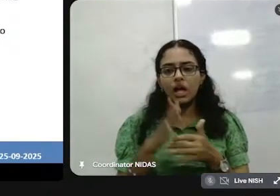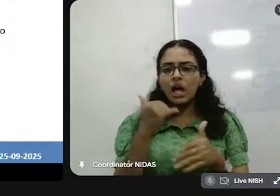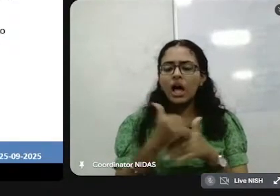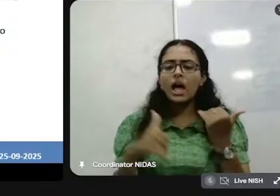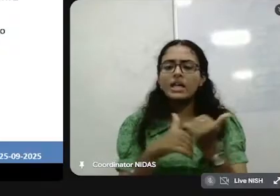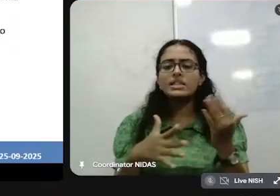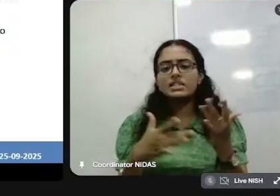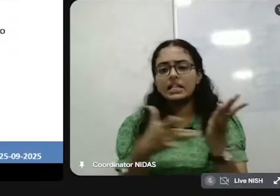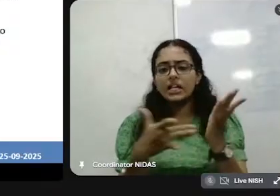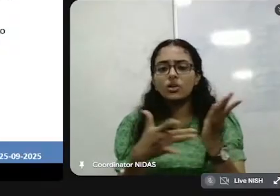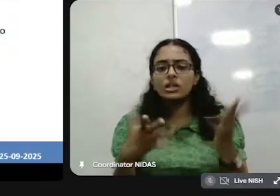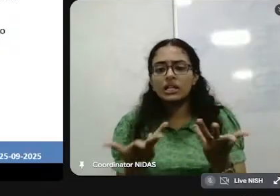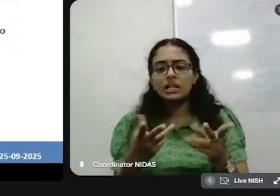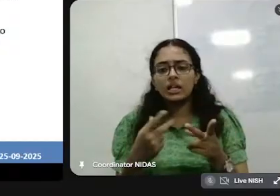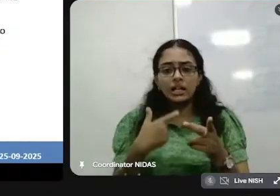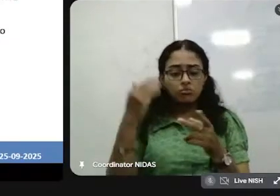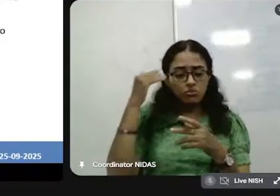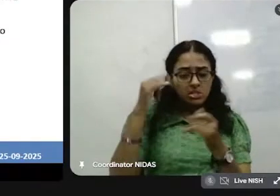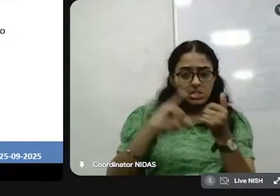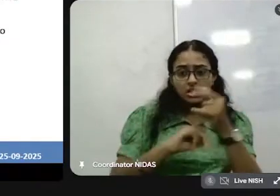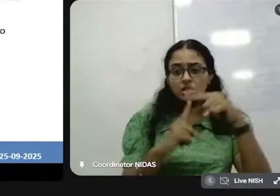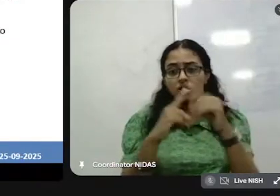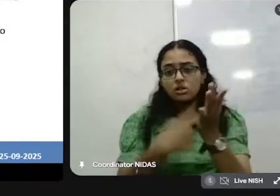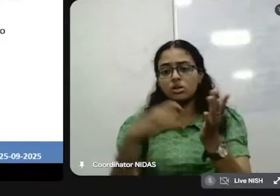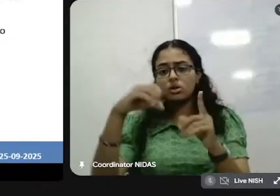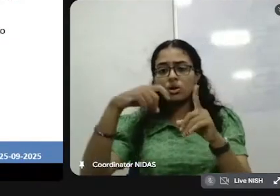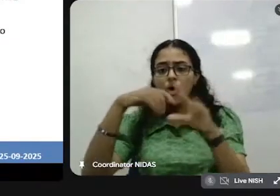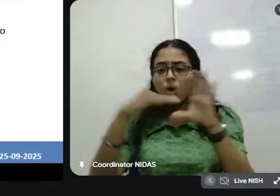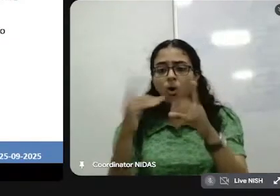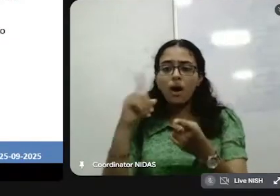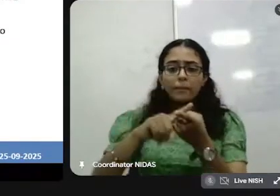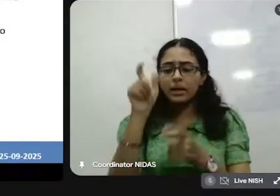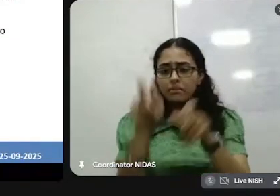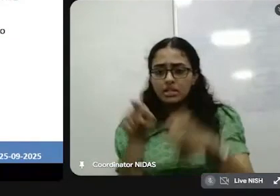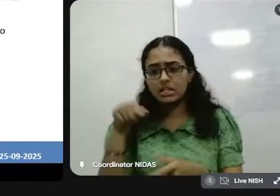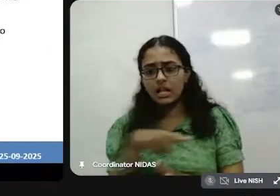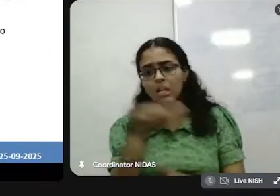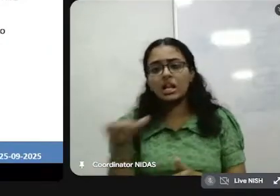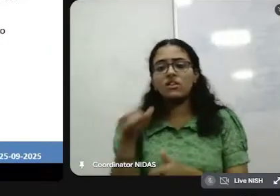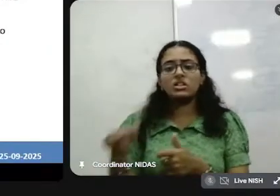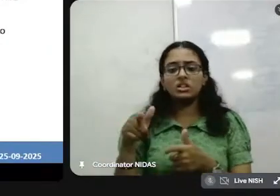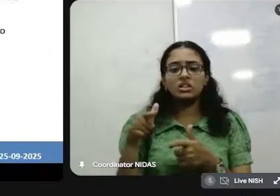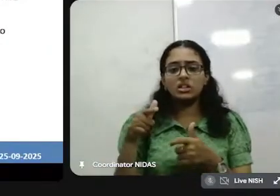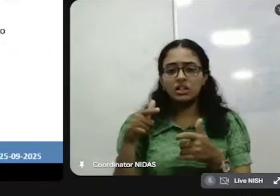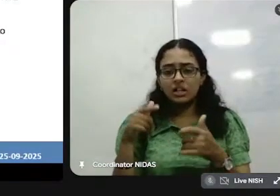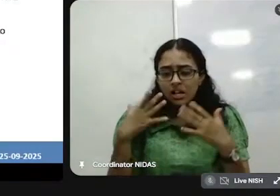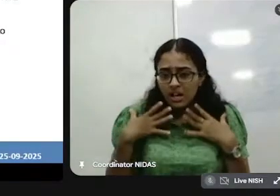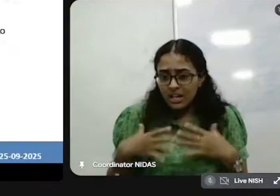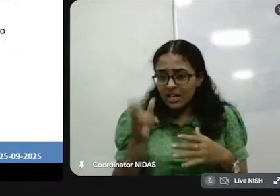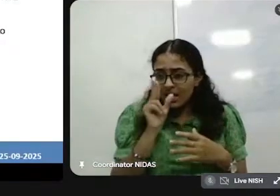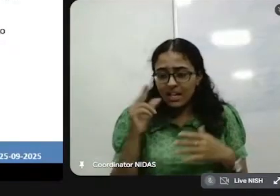ടെക്നോളജി പല രീതിയിൽ സ്ട്രോക്ക് വന്ന ആളെ സഹായിക്കാനായിട്ടുള്ളതുണ്ട്. മെമ്മറി സഹായം ഉണ്ടായിരിക്കുക, സ്പീച്ചിന് ഇംപ്രൂവ്മെന്റ്